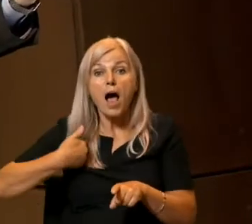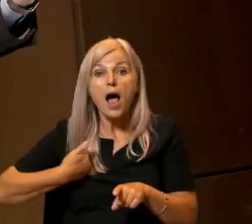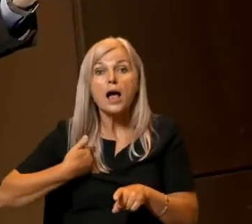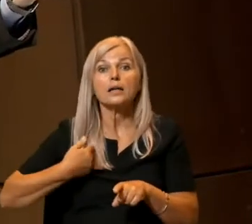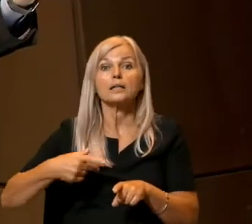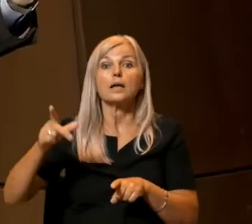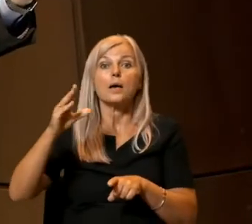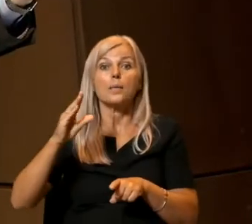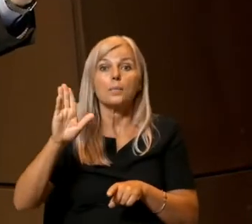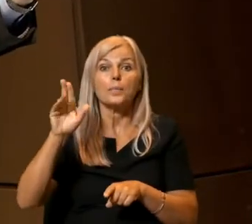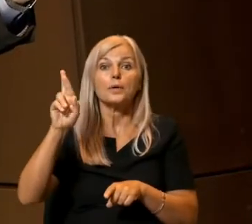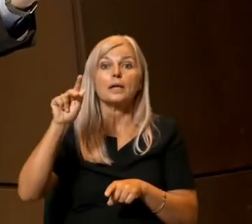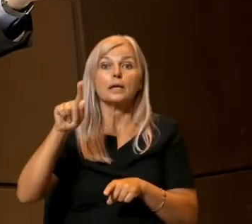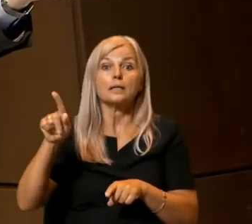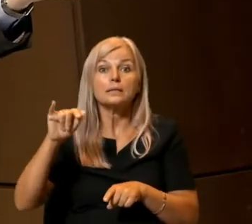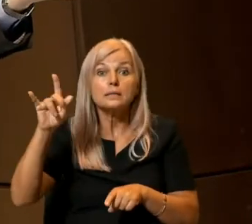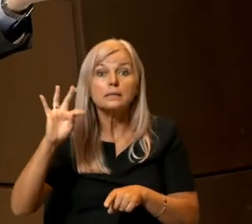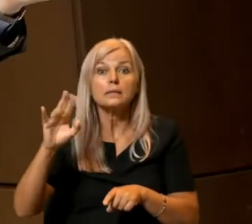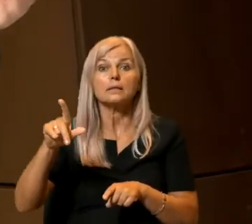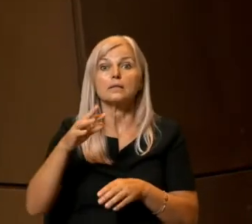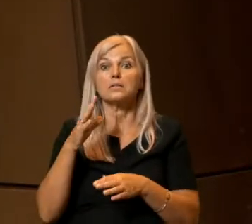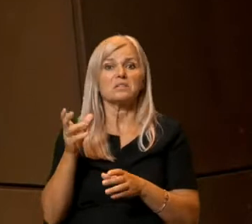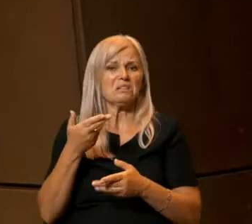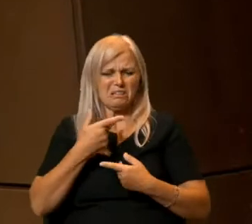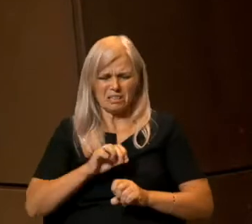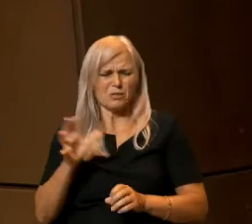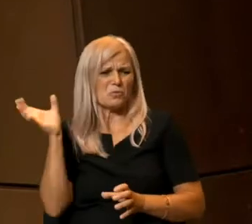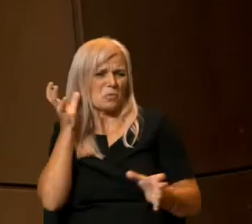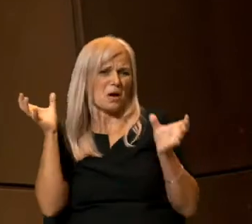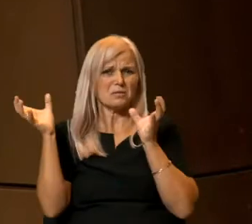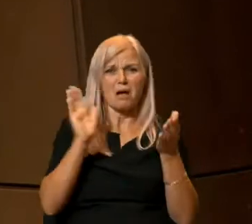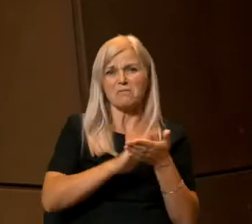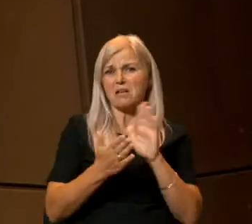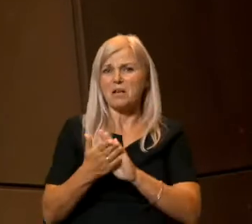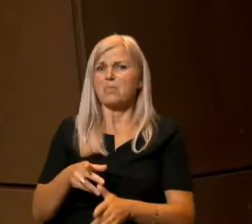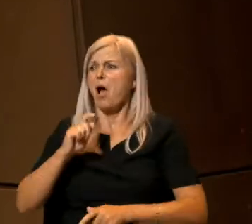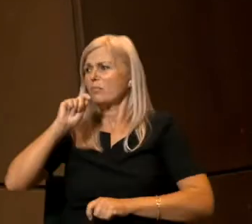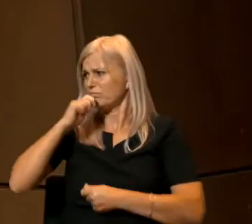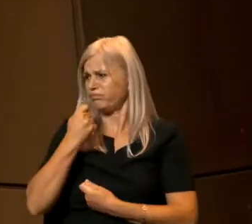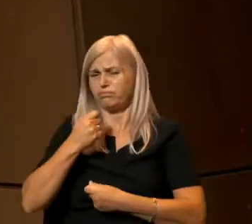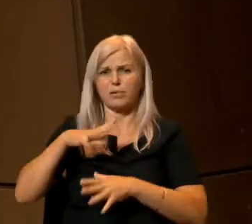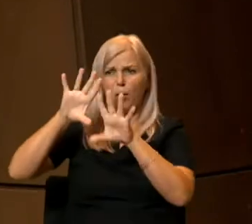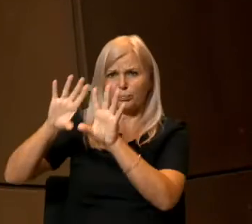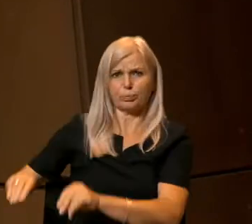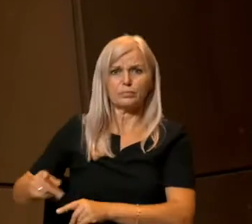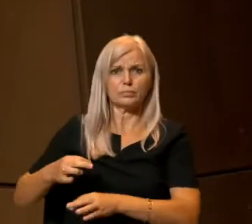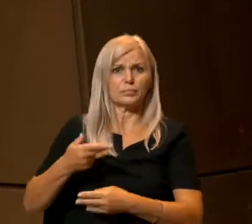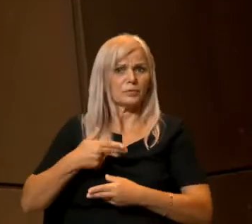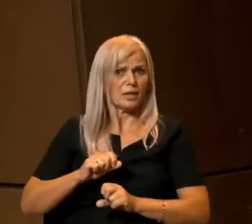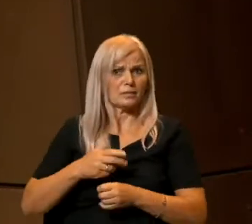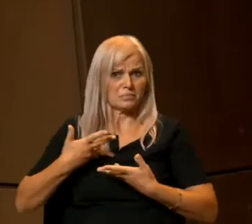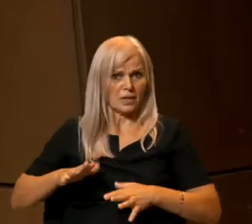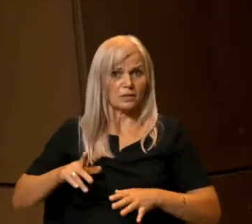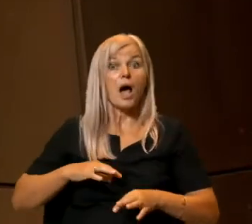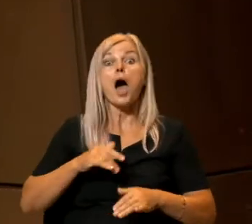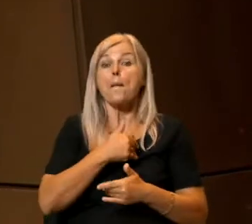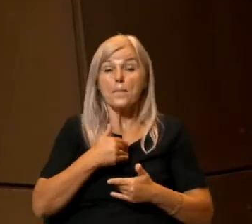nawzajem słuchać. Mówią tylko zamknij się, umrzyj, zniknij. A my